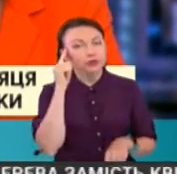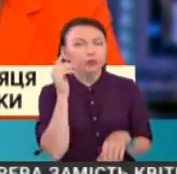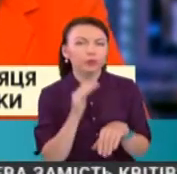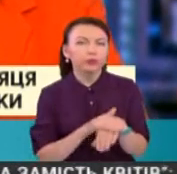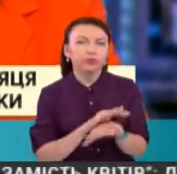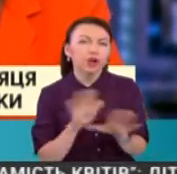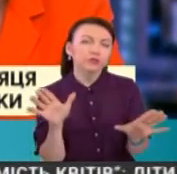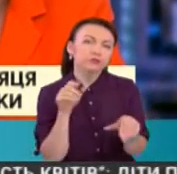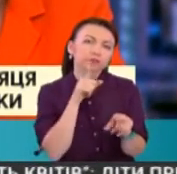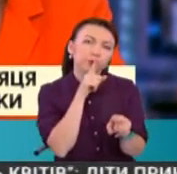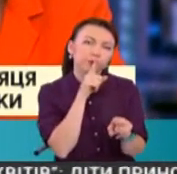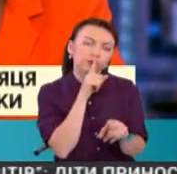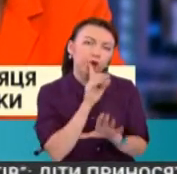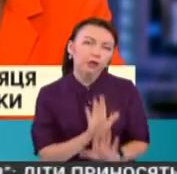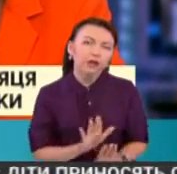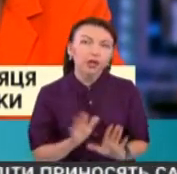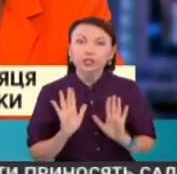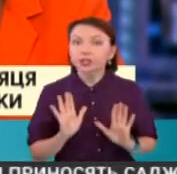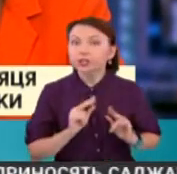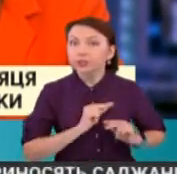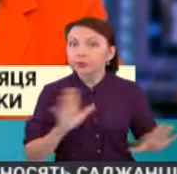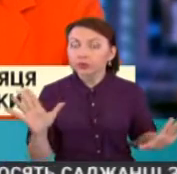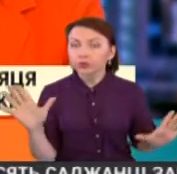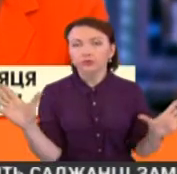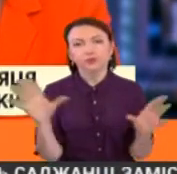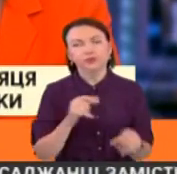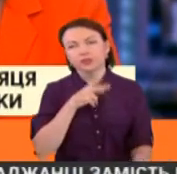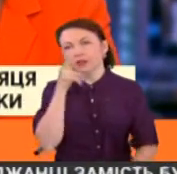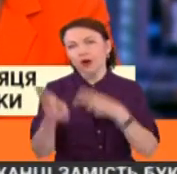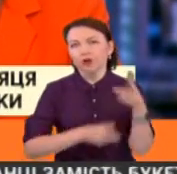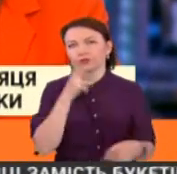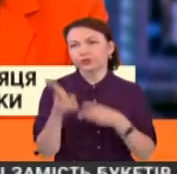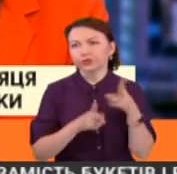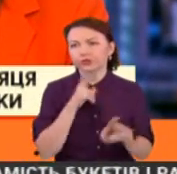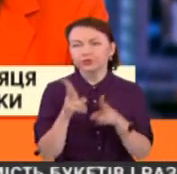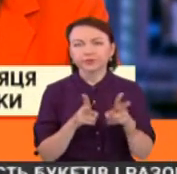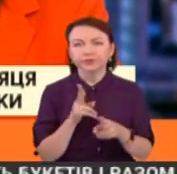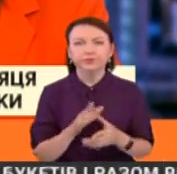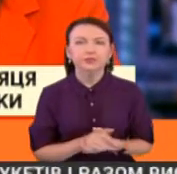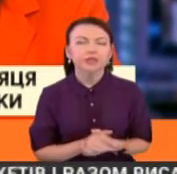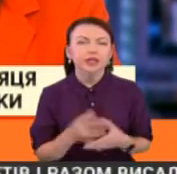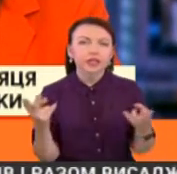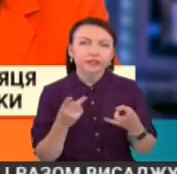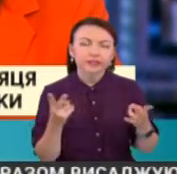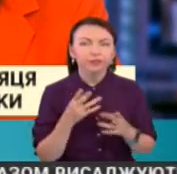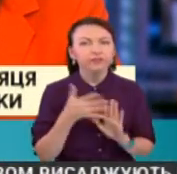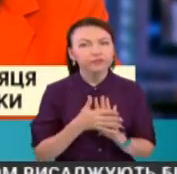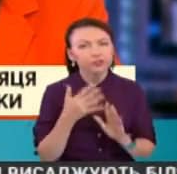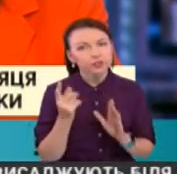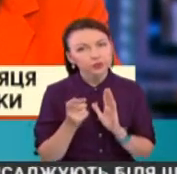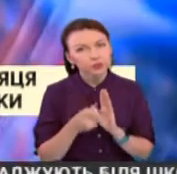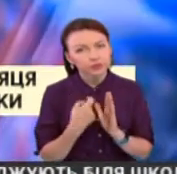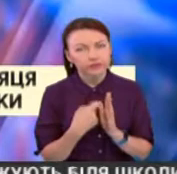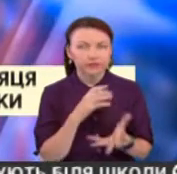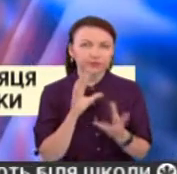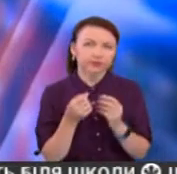помічається. Всі мовчать, так. Як тільки не працює, тут же йдуть скарги. От тут треба вивчати питання, тому що